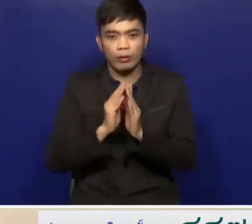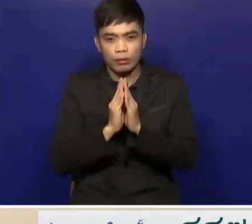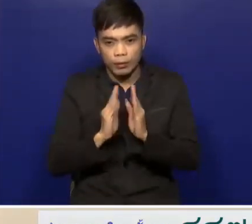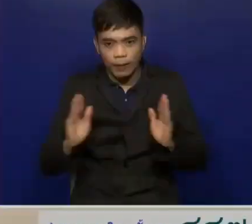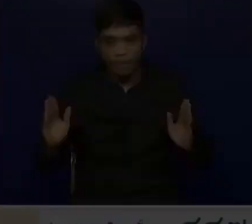่ะ